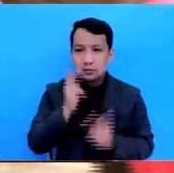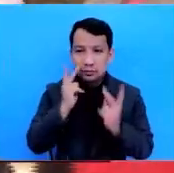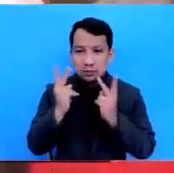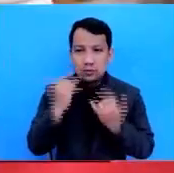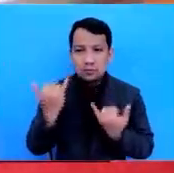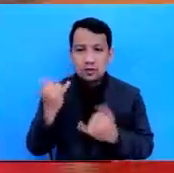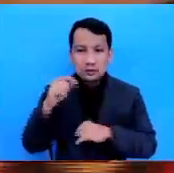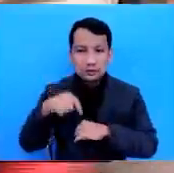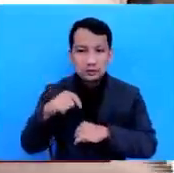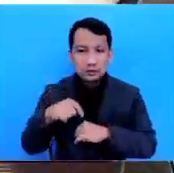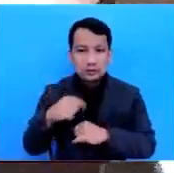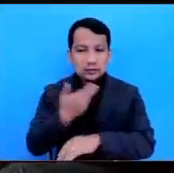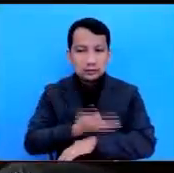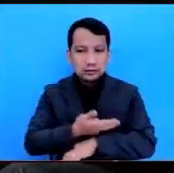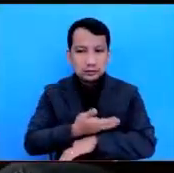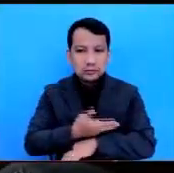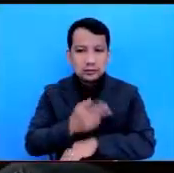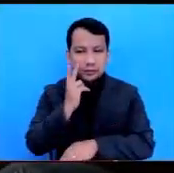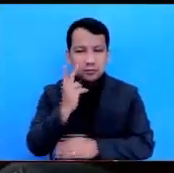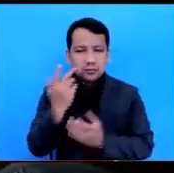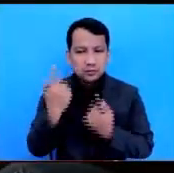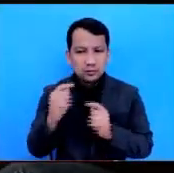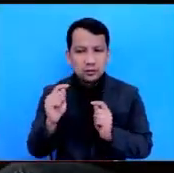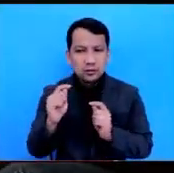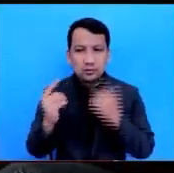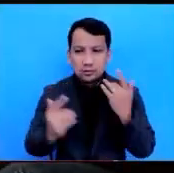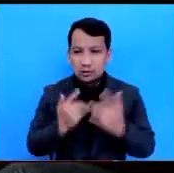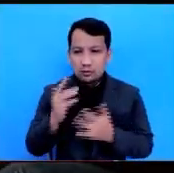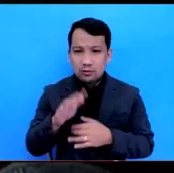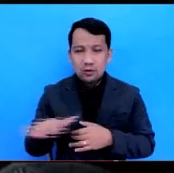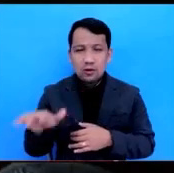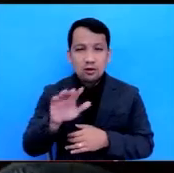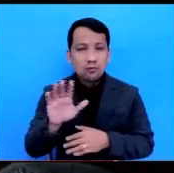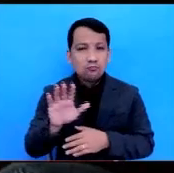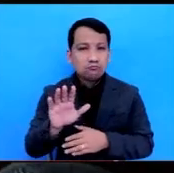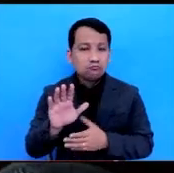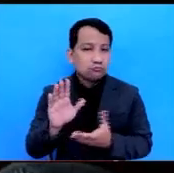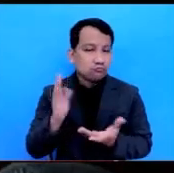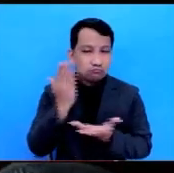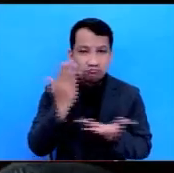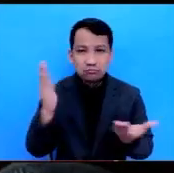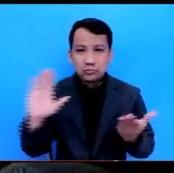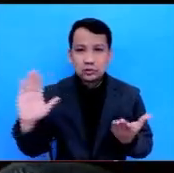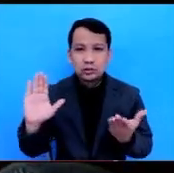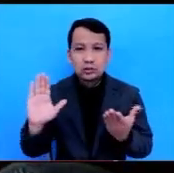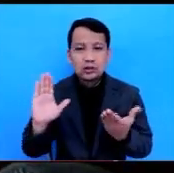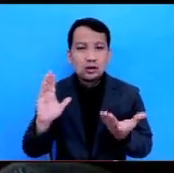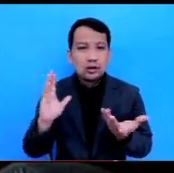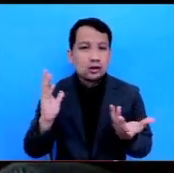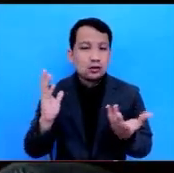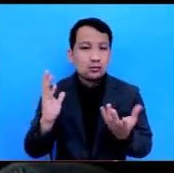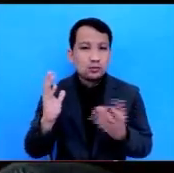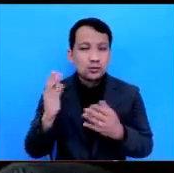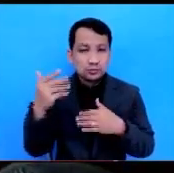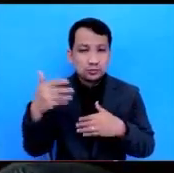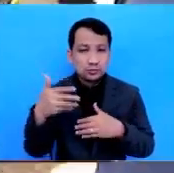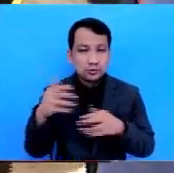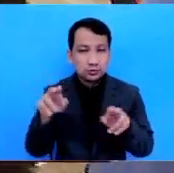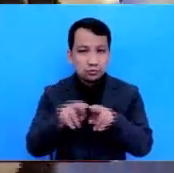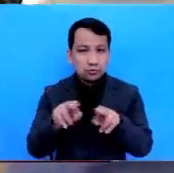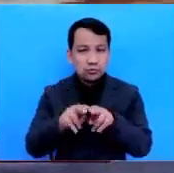and vacation. Pinipilit na lang niyang i-enjoy momentarily yung kanyang pagiging citizen